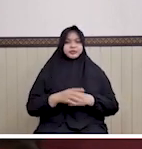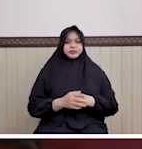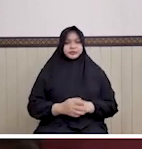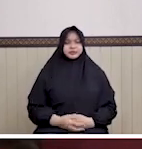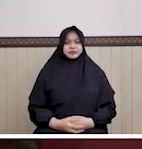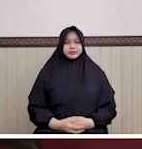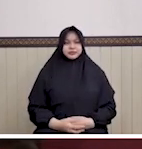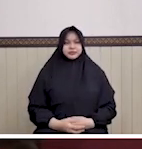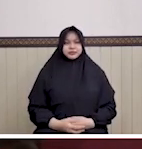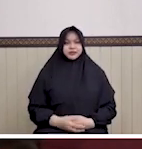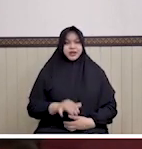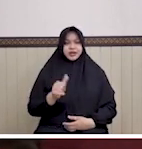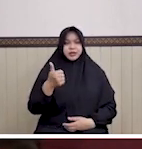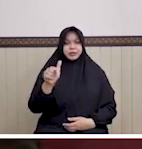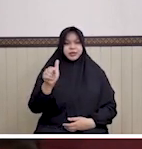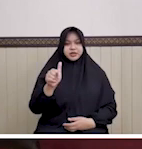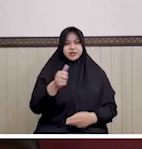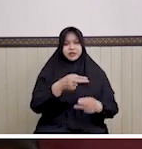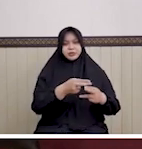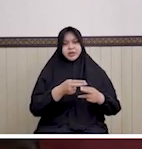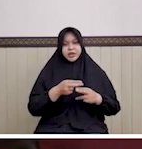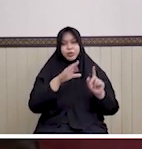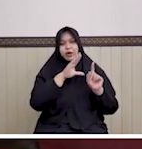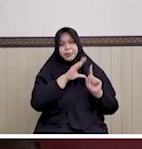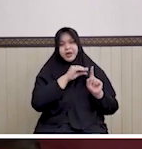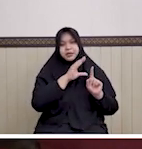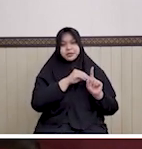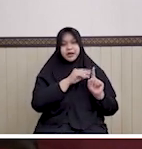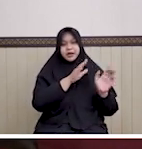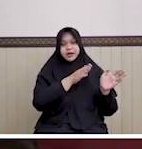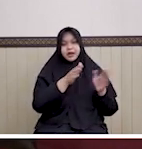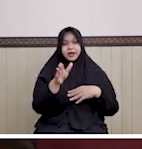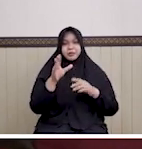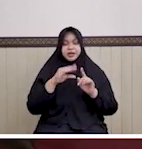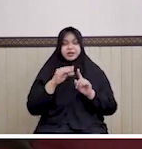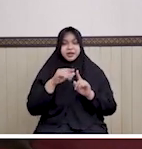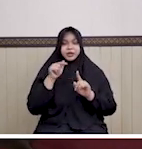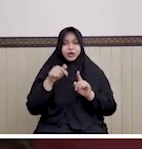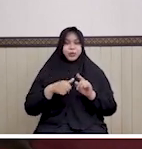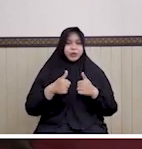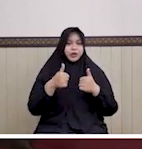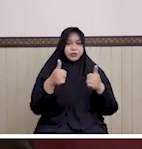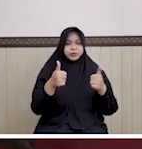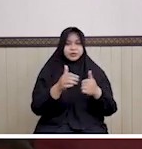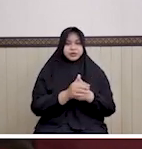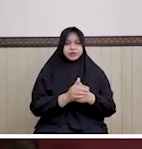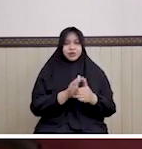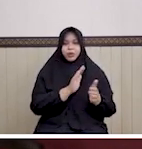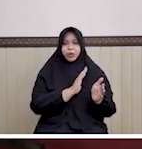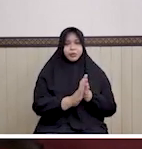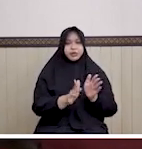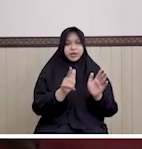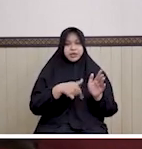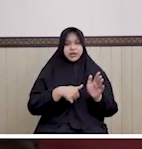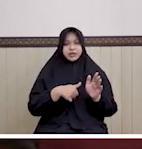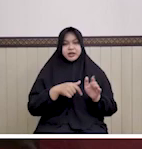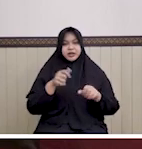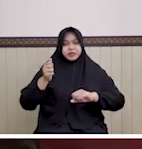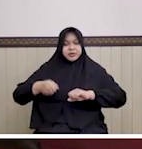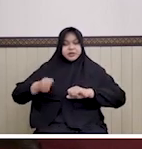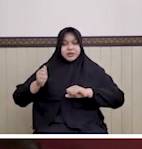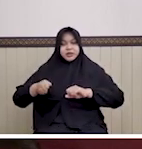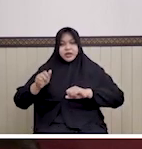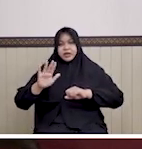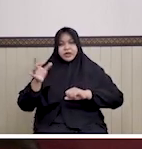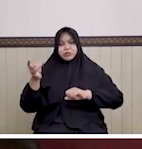jadi bisa menyewa pengacara dan pengacaranya itu bagus otomatis di persidangan